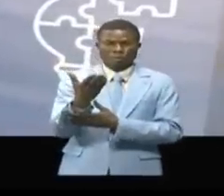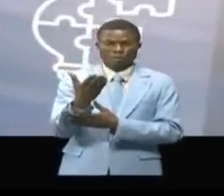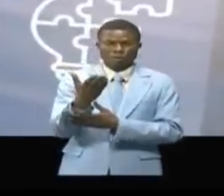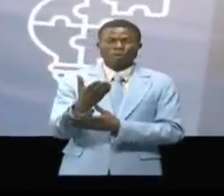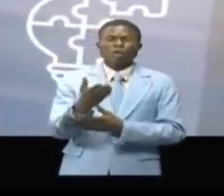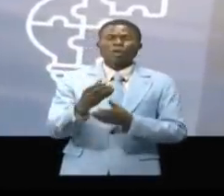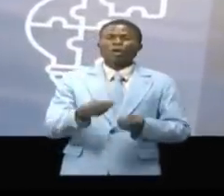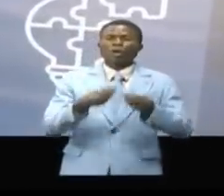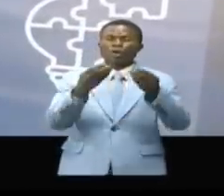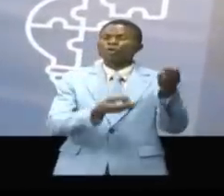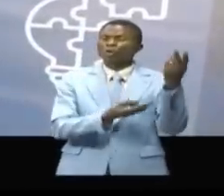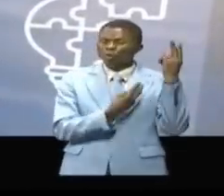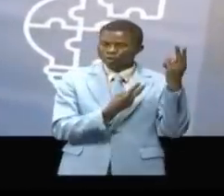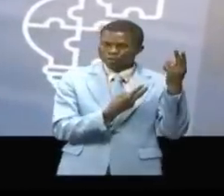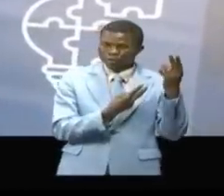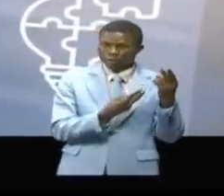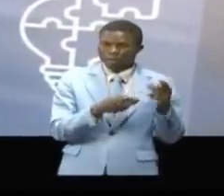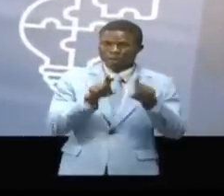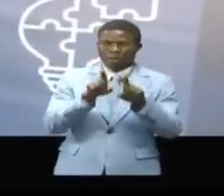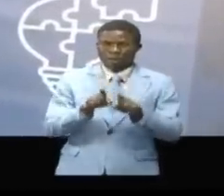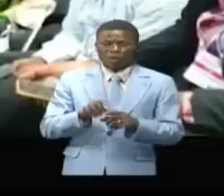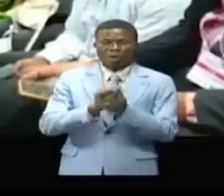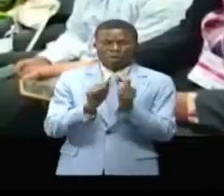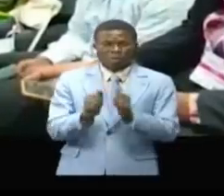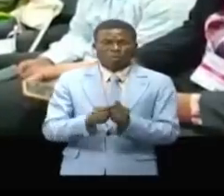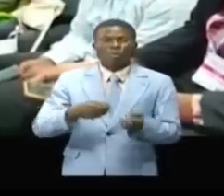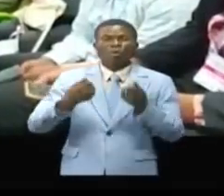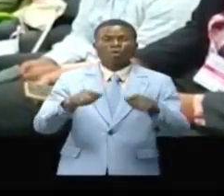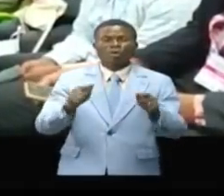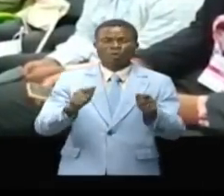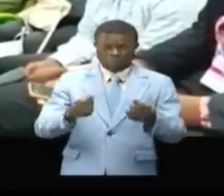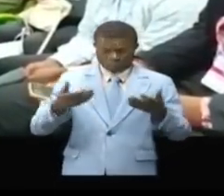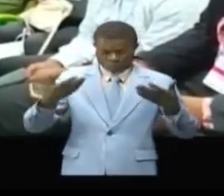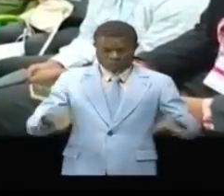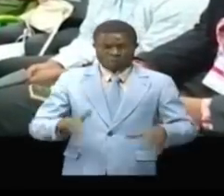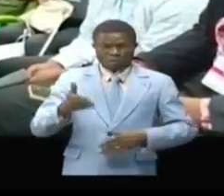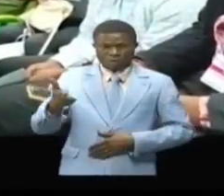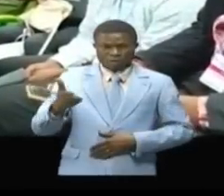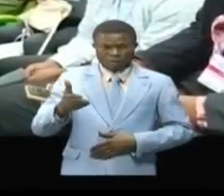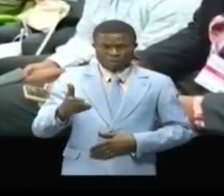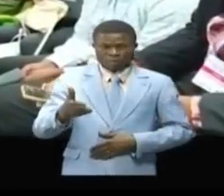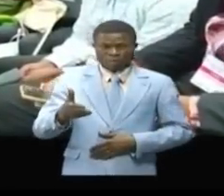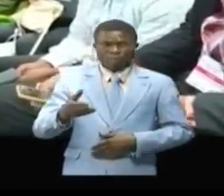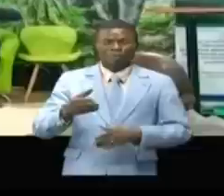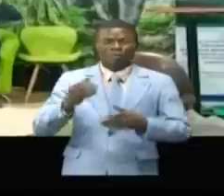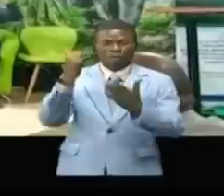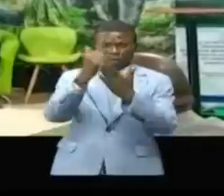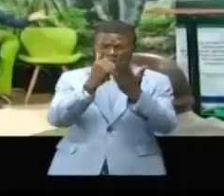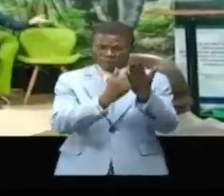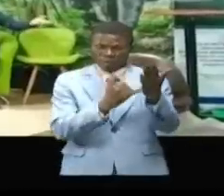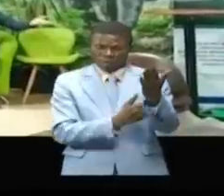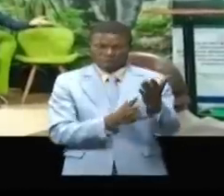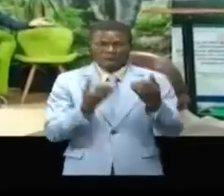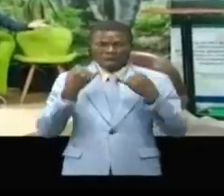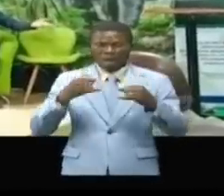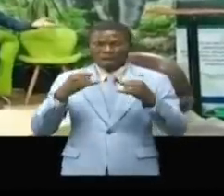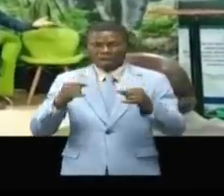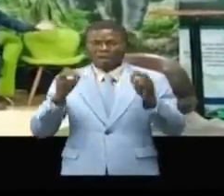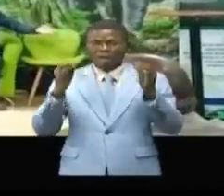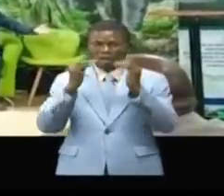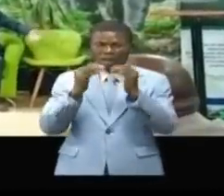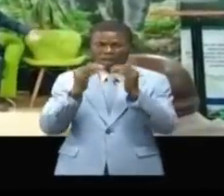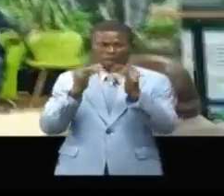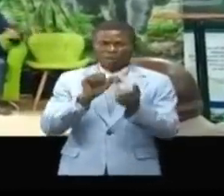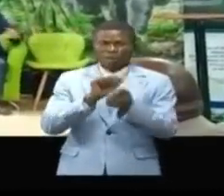valorisation du stock de carbone sur le marché. Nous venons de terminer la collecte d'identification des données en rapport avec les